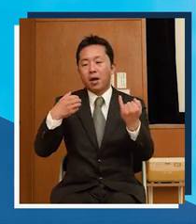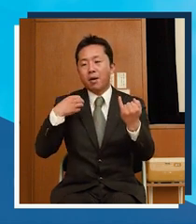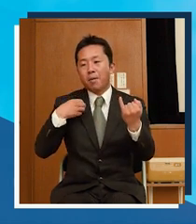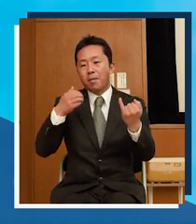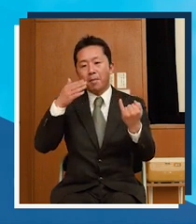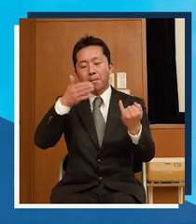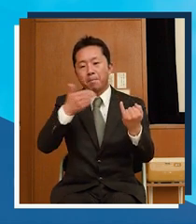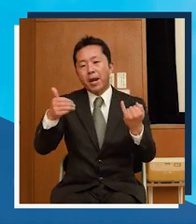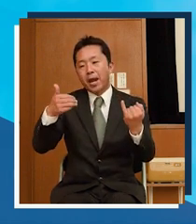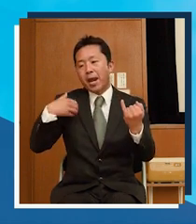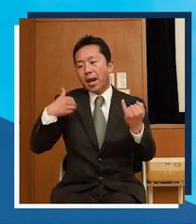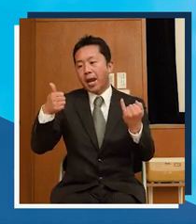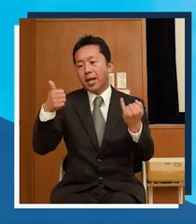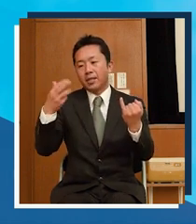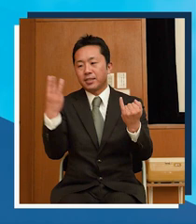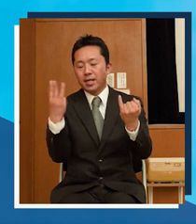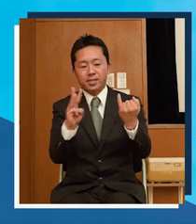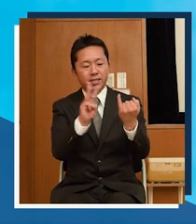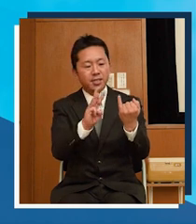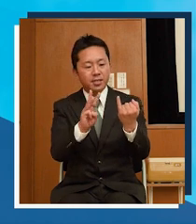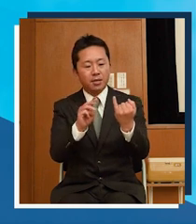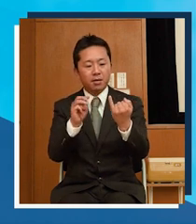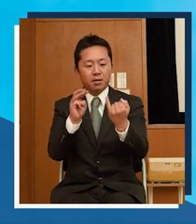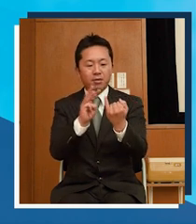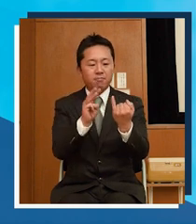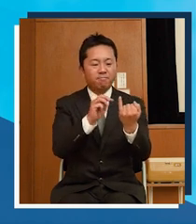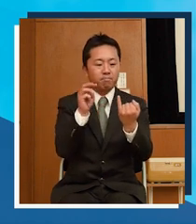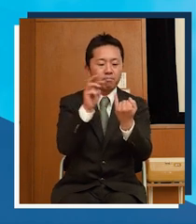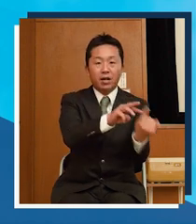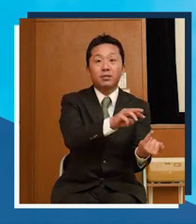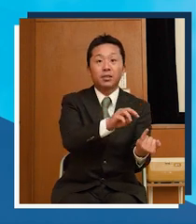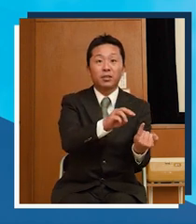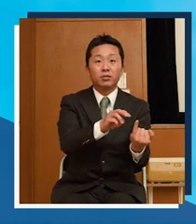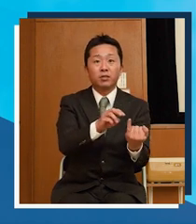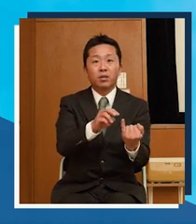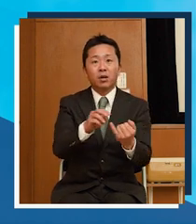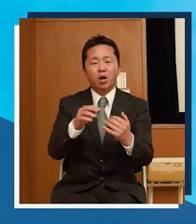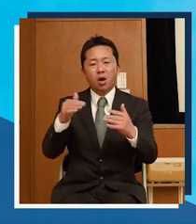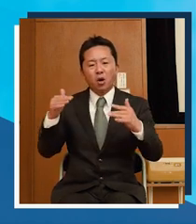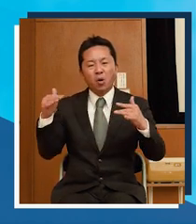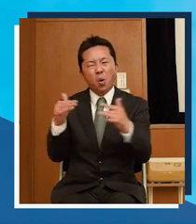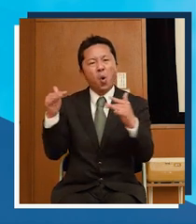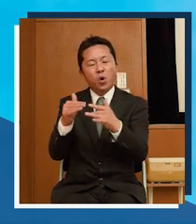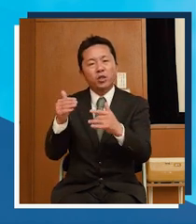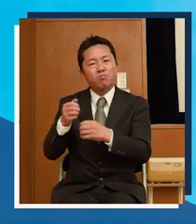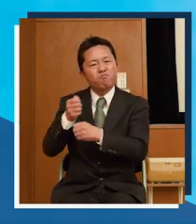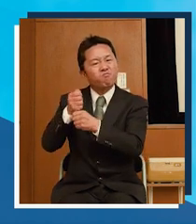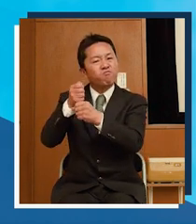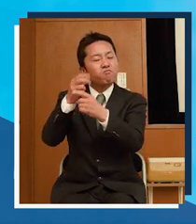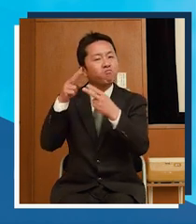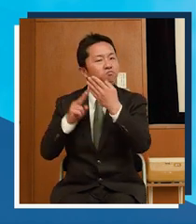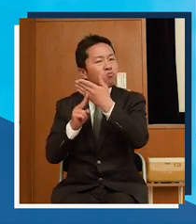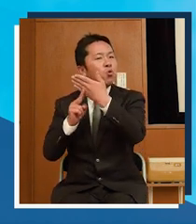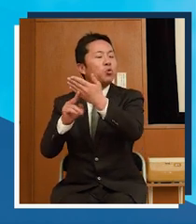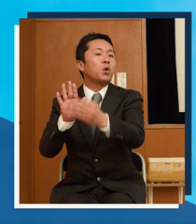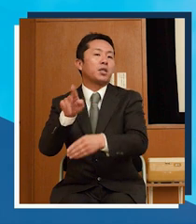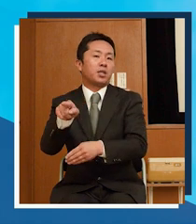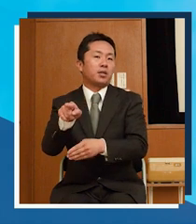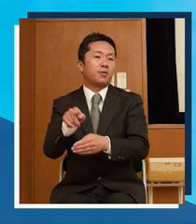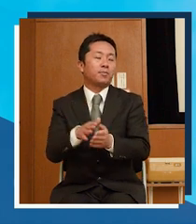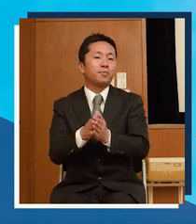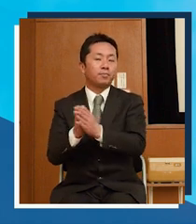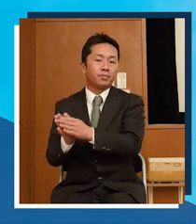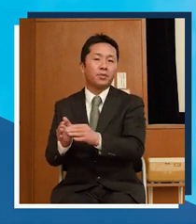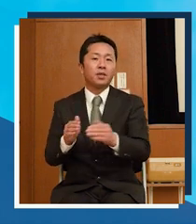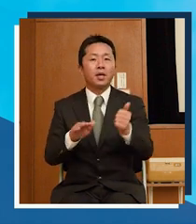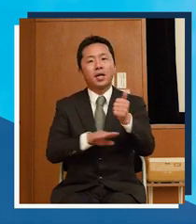発生しえ大規模な抗議集会が行われましたこの米軍基地は実は環境の面でも深刻な影響をもたらし